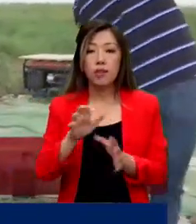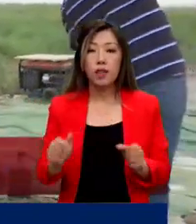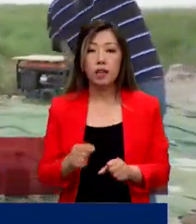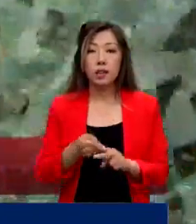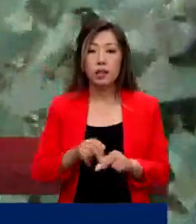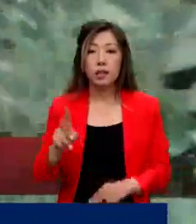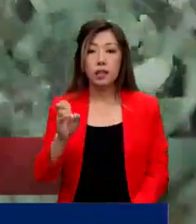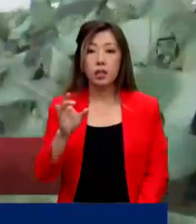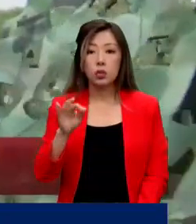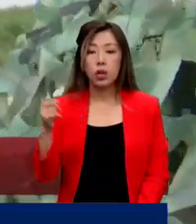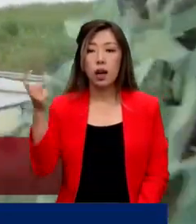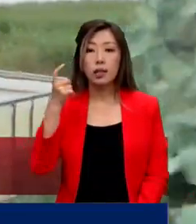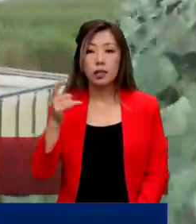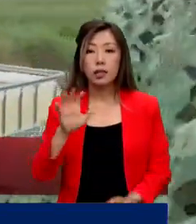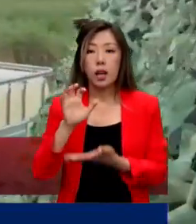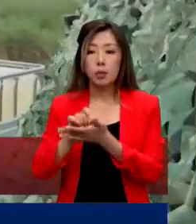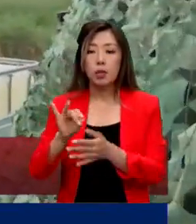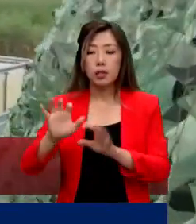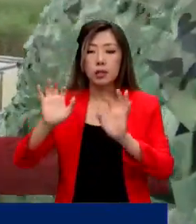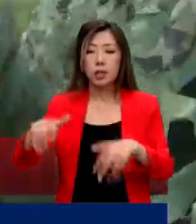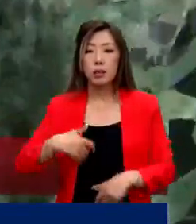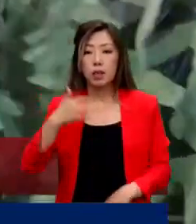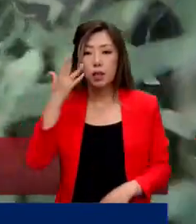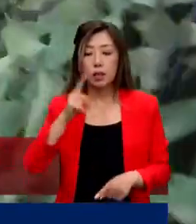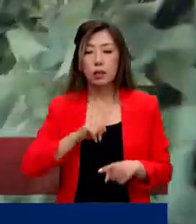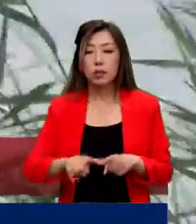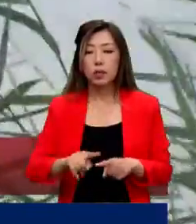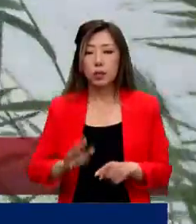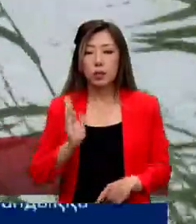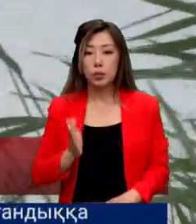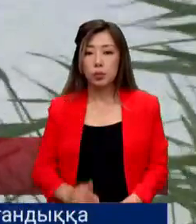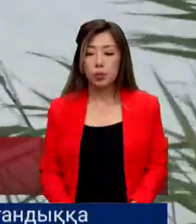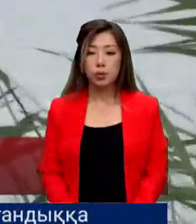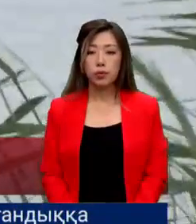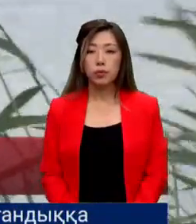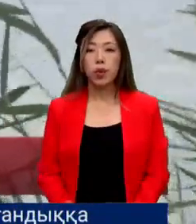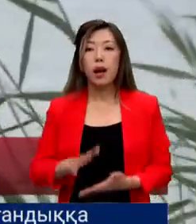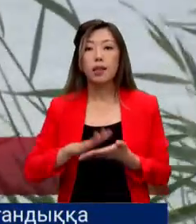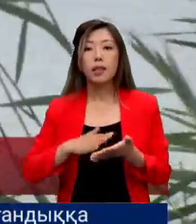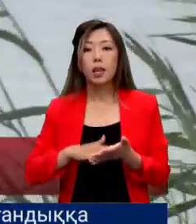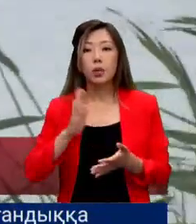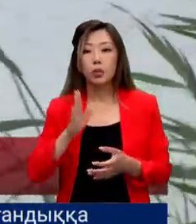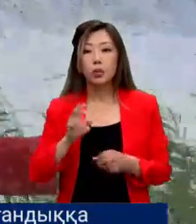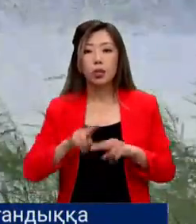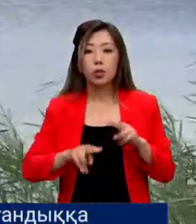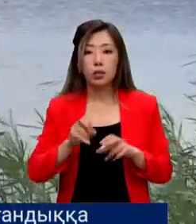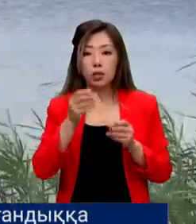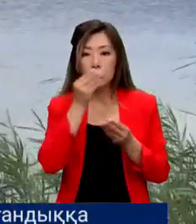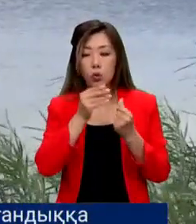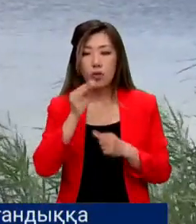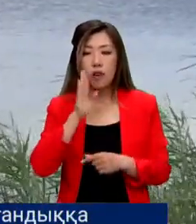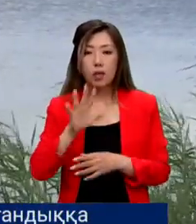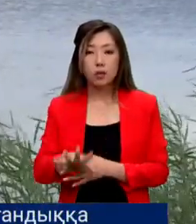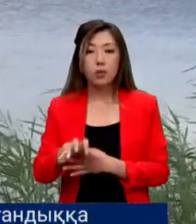насоса, пообещали найти и конфисковать оборудование в кратчайшие сроки. Будут ли дальше застройщики искусственно осушать водоем